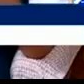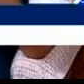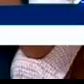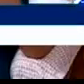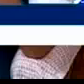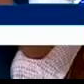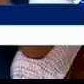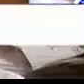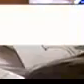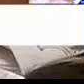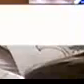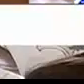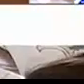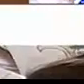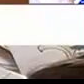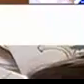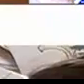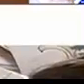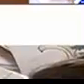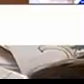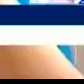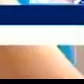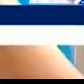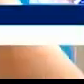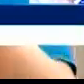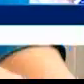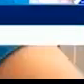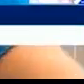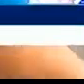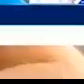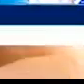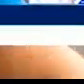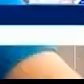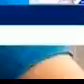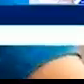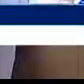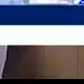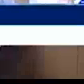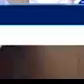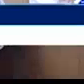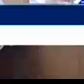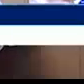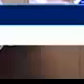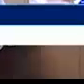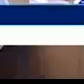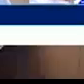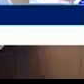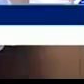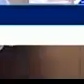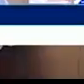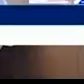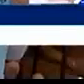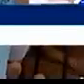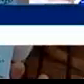ajute unul cu altul, să împace. Sunt mulți, dar mereu împreună. Joachim este cel mai mare, are deja 14 ani și este apărătorul fraților